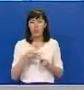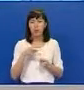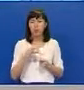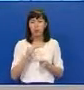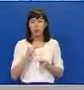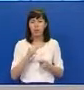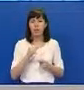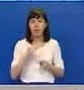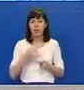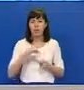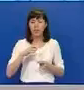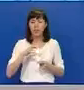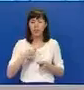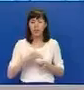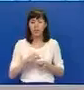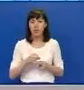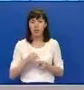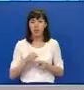сәлләху әлейхи уәссәламға